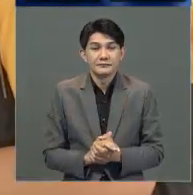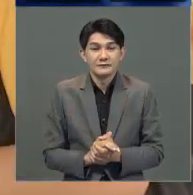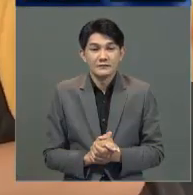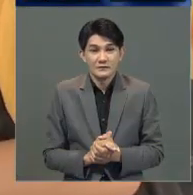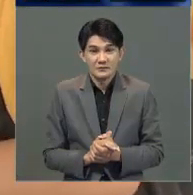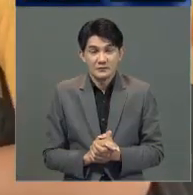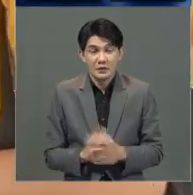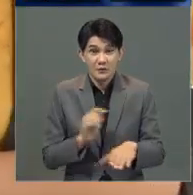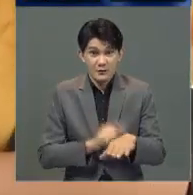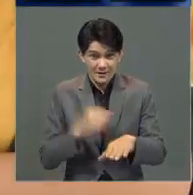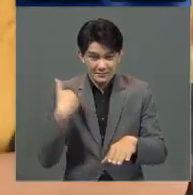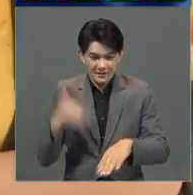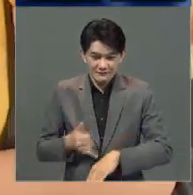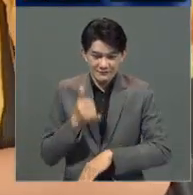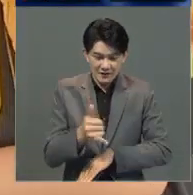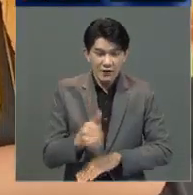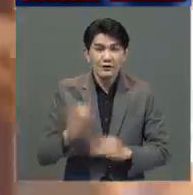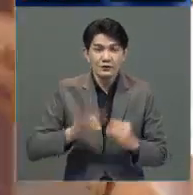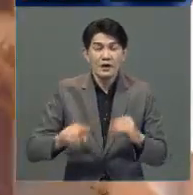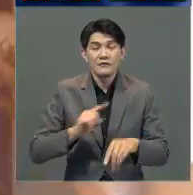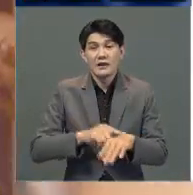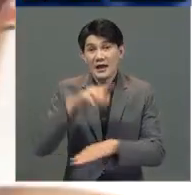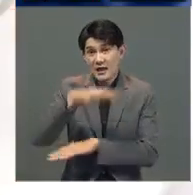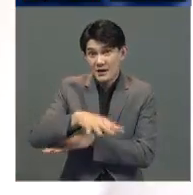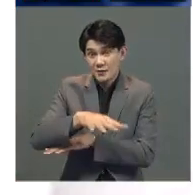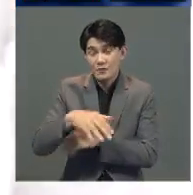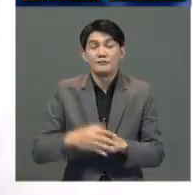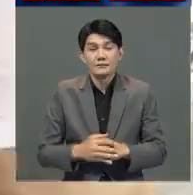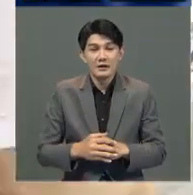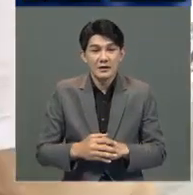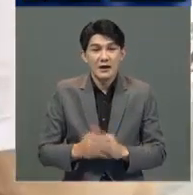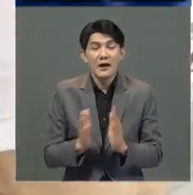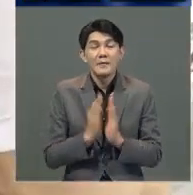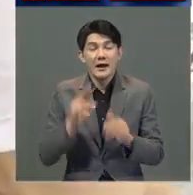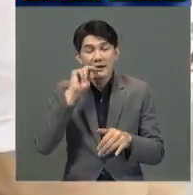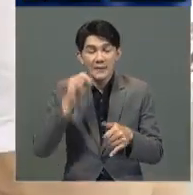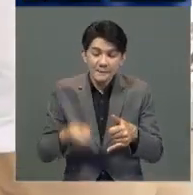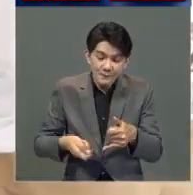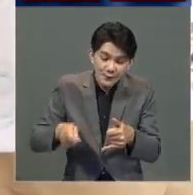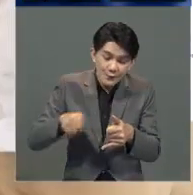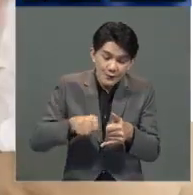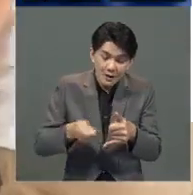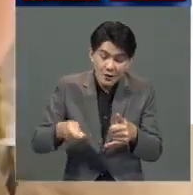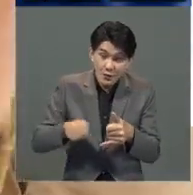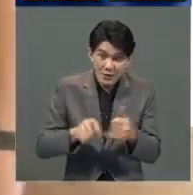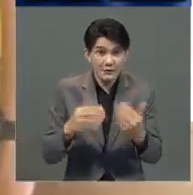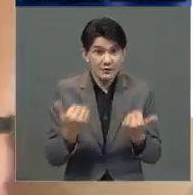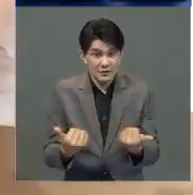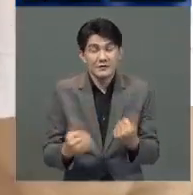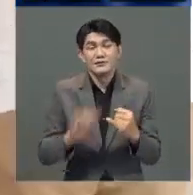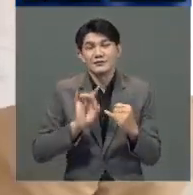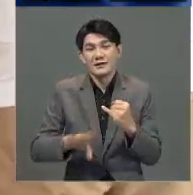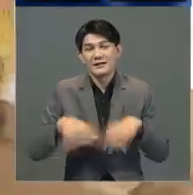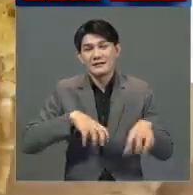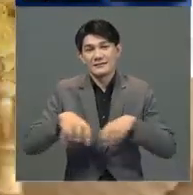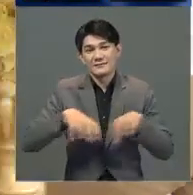คะคุณผู้ชมยังสามารถเดินทางไปได้นะคะจนถึงเวลา 17:00ซึ่งกิจกรรมสรงน้ำพระย้อนหลังในช่วงเทศกาลสงกรานต์ก็จากวันนี้